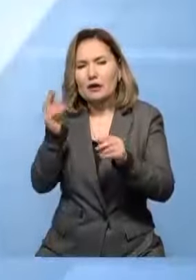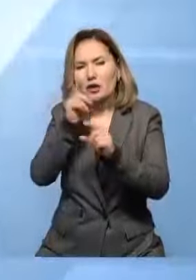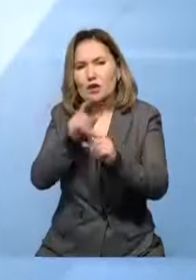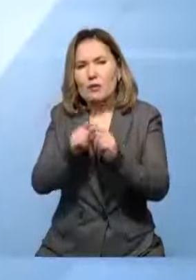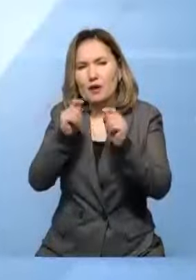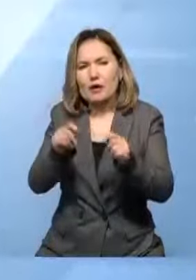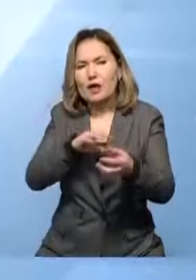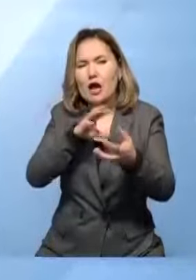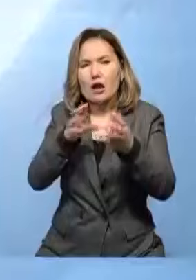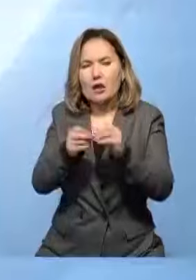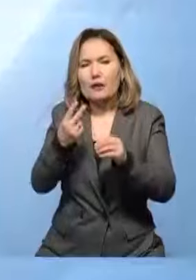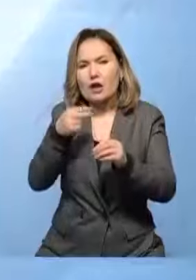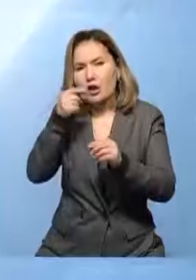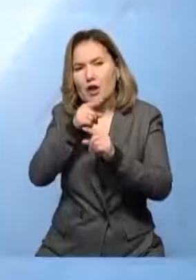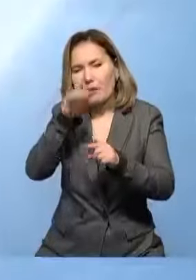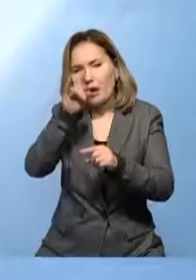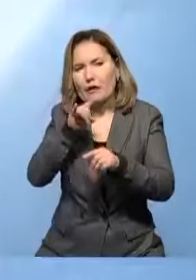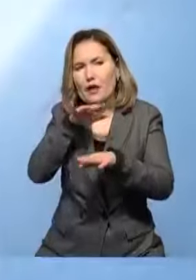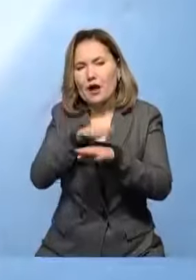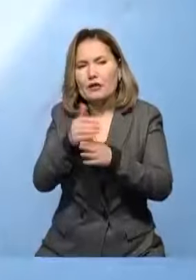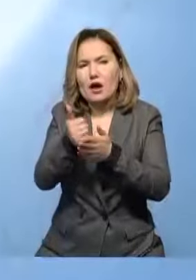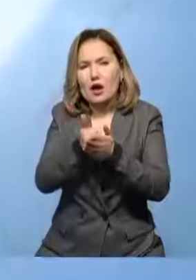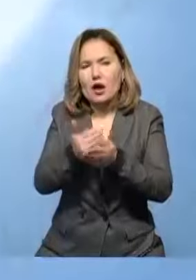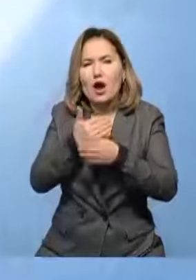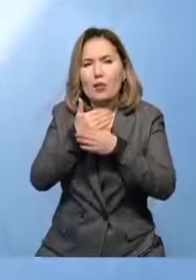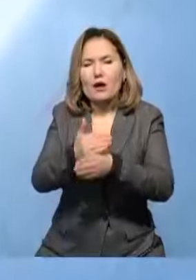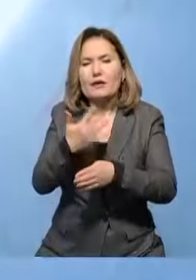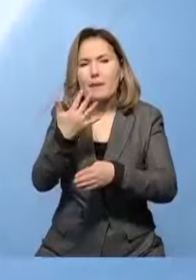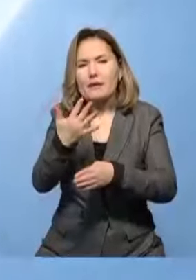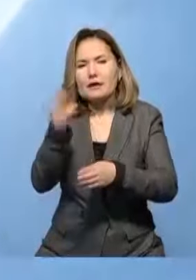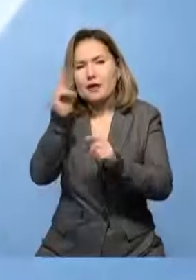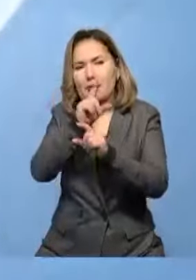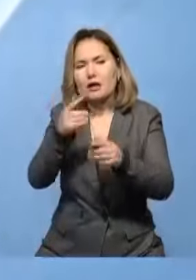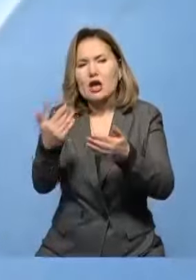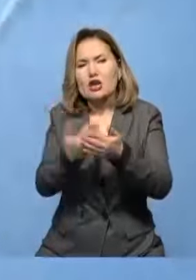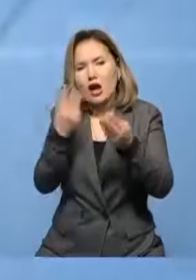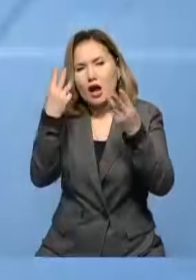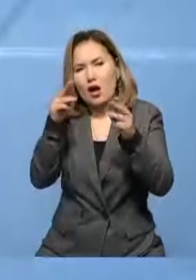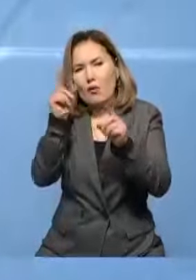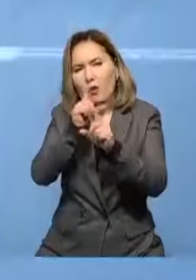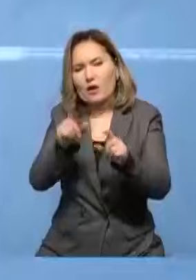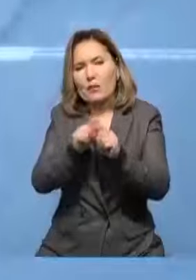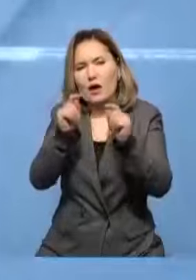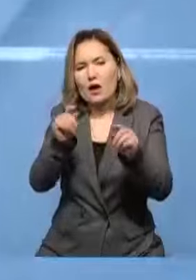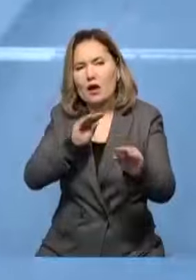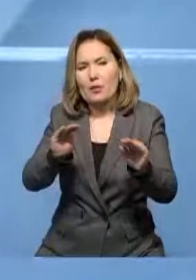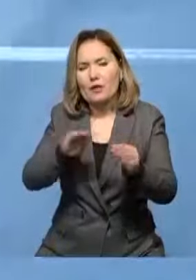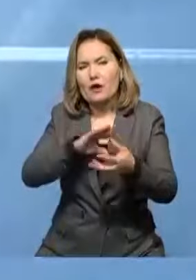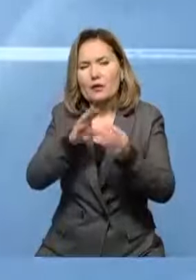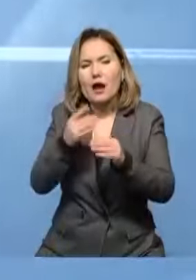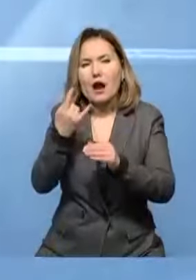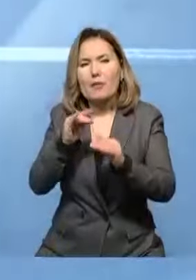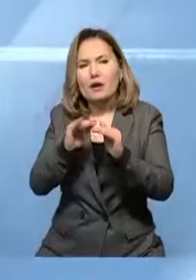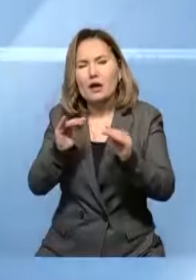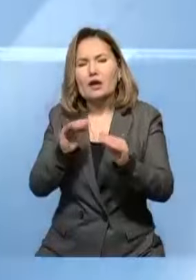ашылады. Жалпы кейінгі екі жылда Қазақстан халқына қорының қолдауымен 5 мектеп жаңа үлгідегі оқу сыныптарымен жабдықталды. Бұл баланың дамуы